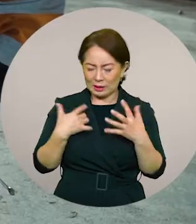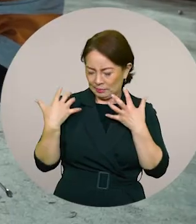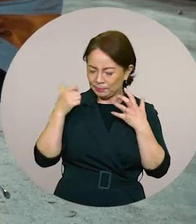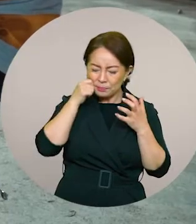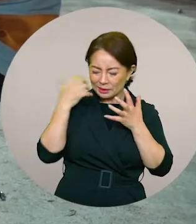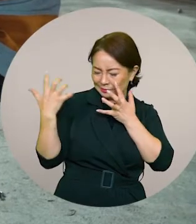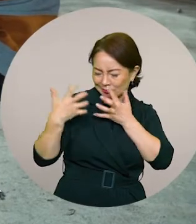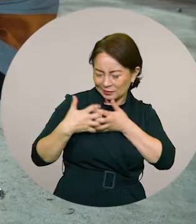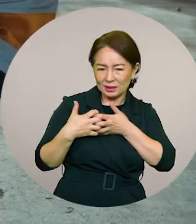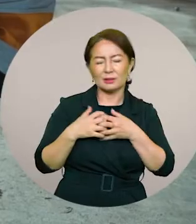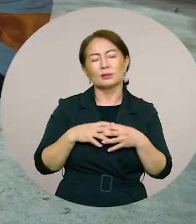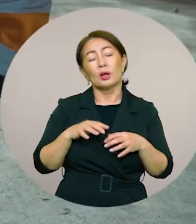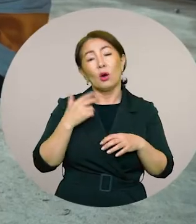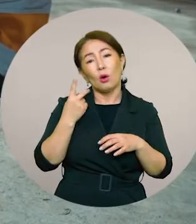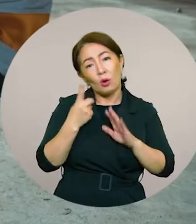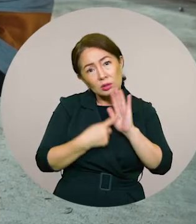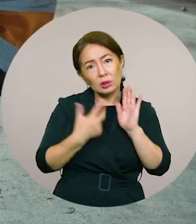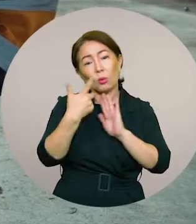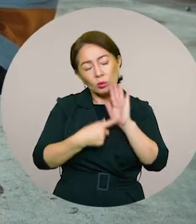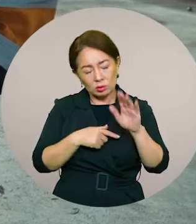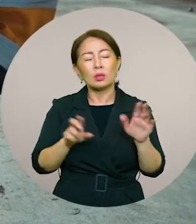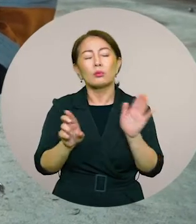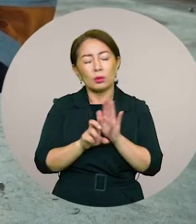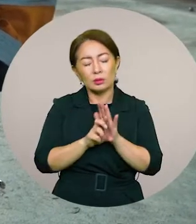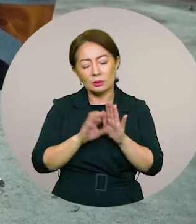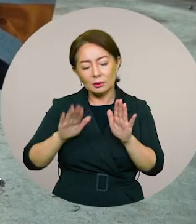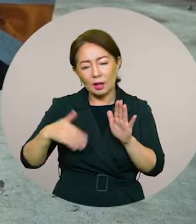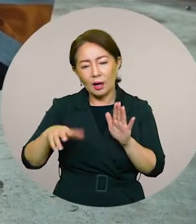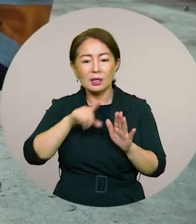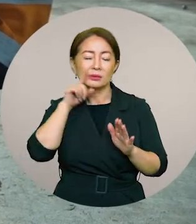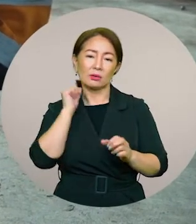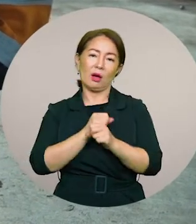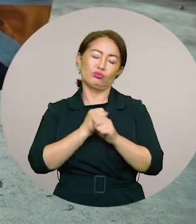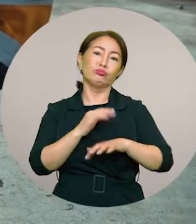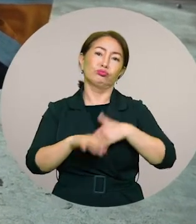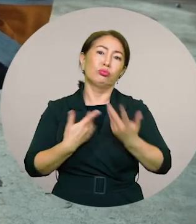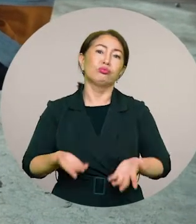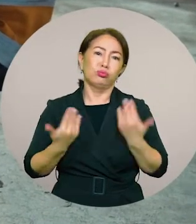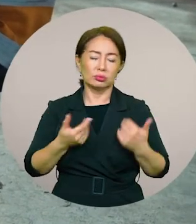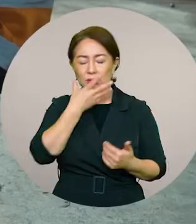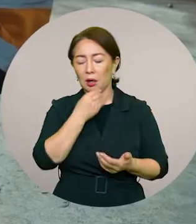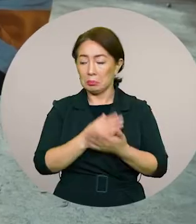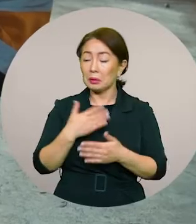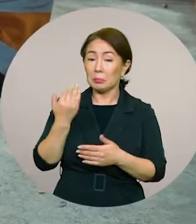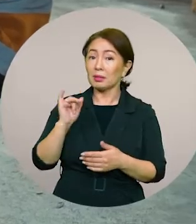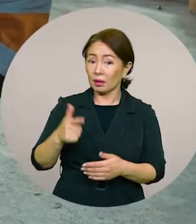зогсох жоохон 2-3 сар болно. Тэрний дараагаар одоо залуучууд бол химийн үргэлжлээд ажиллаа болж байна. Сайхан байна